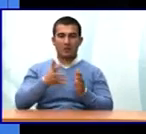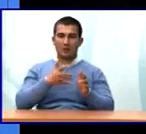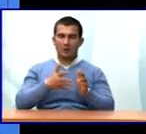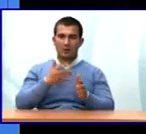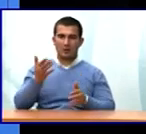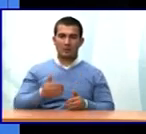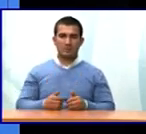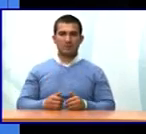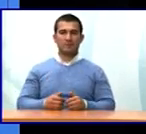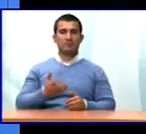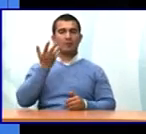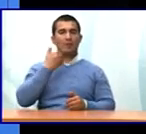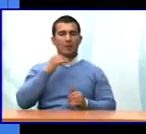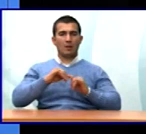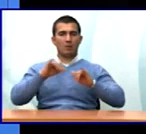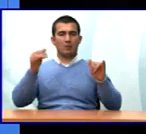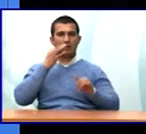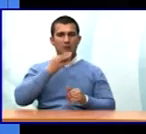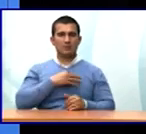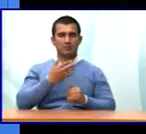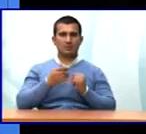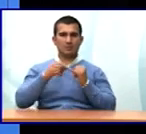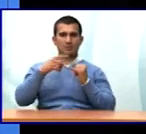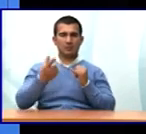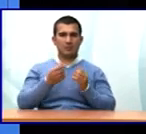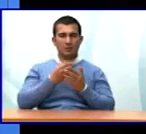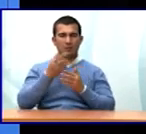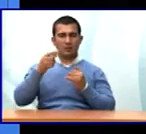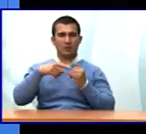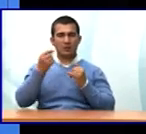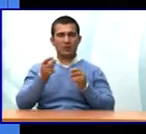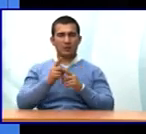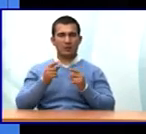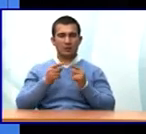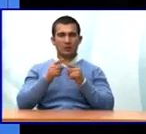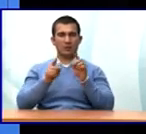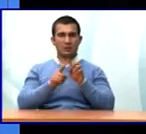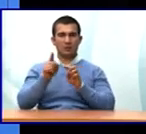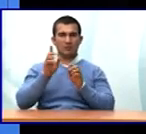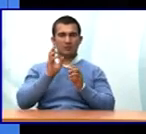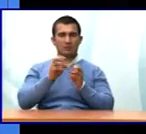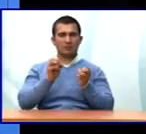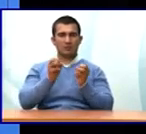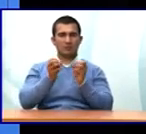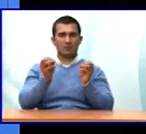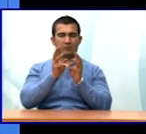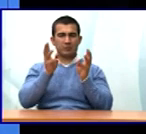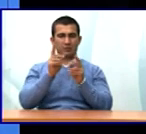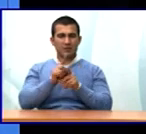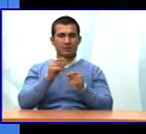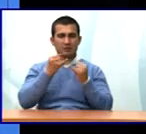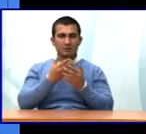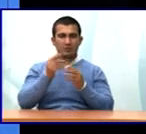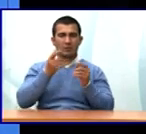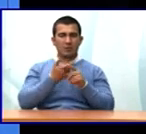ekan. Ortib ketsa barglarning uchi va chetlari kuya boshlaydi, ya'ni sariq rangga kirib